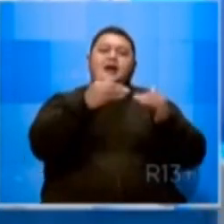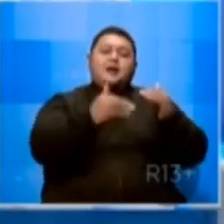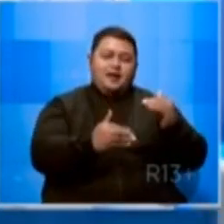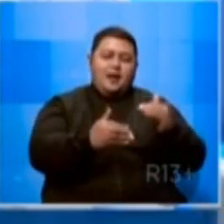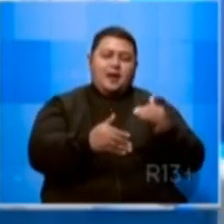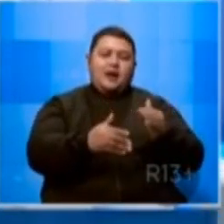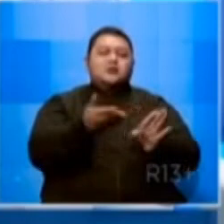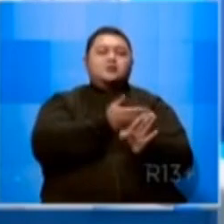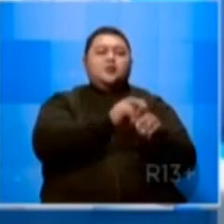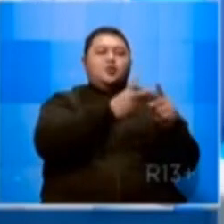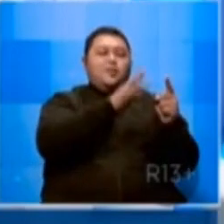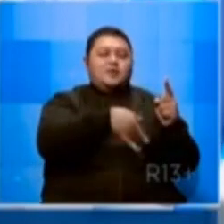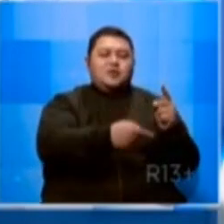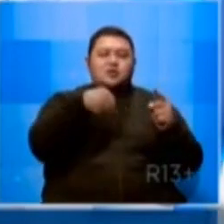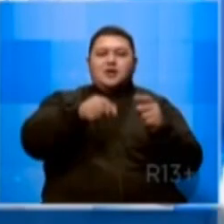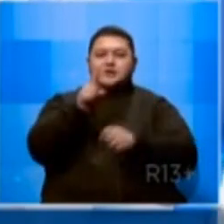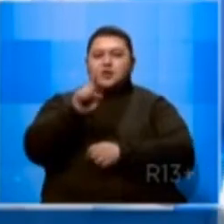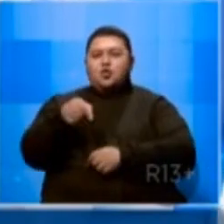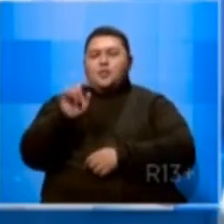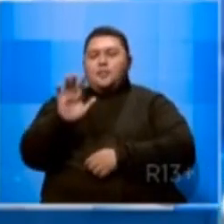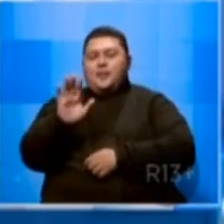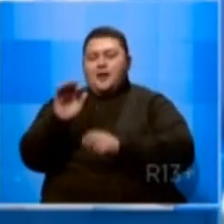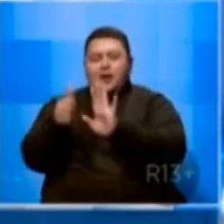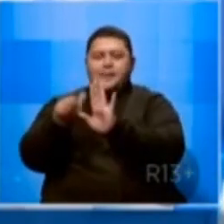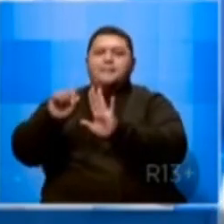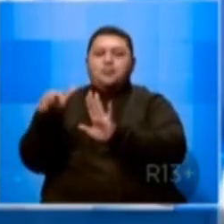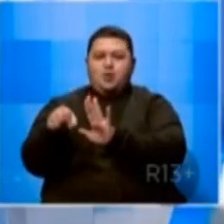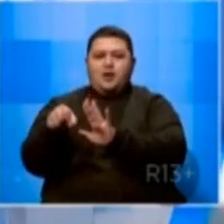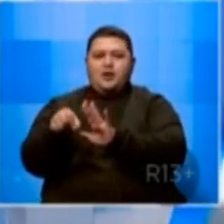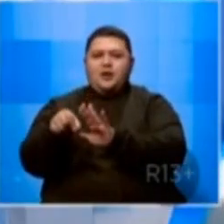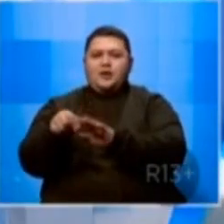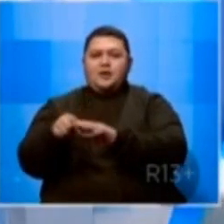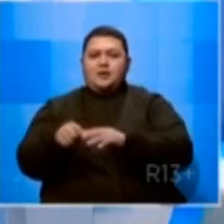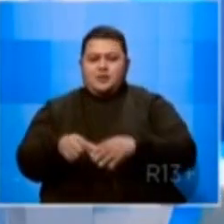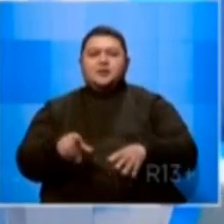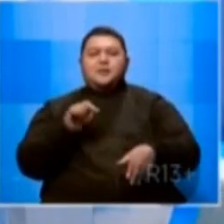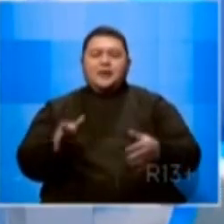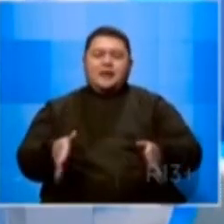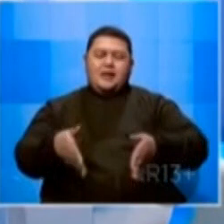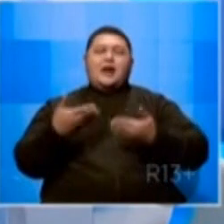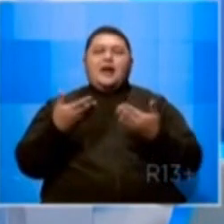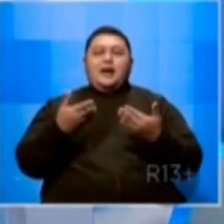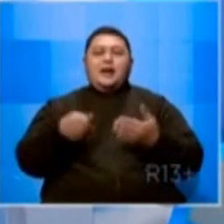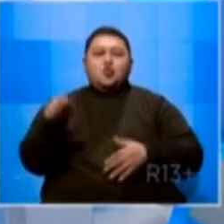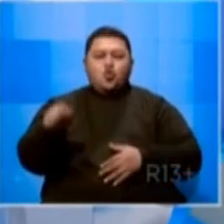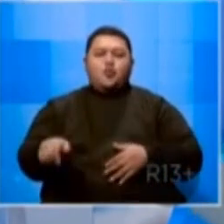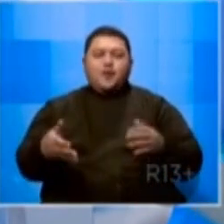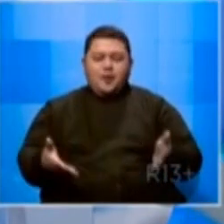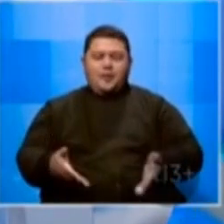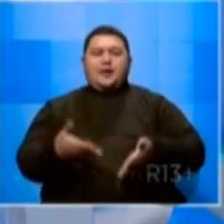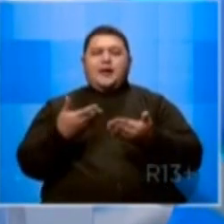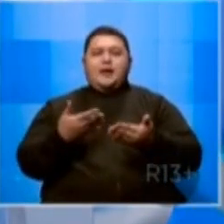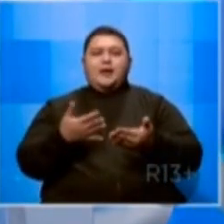penuntut umum Kalau anda sendiri dari sebagai kuasa hukum keluarga Yosua sudah menduga sebelumnya atau bagaimana